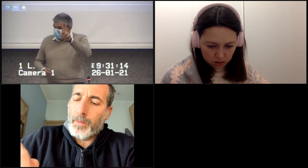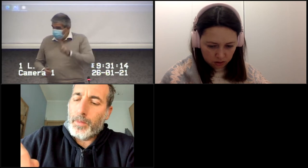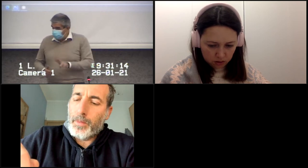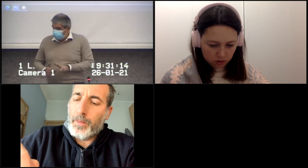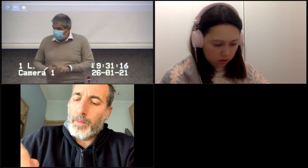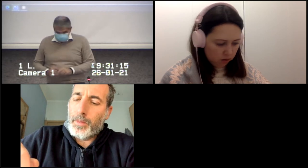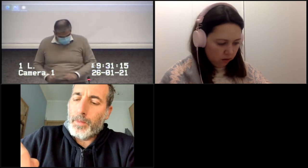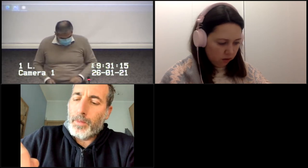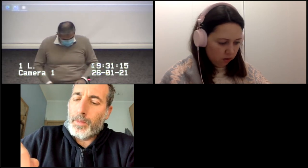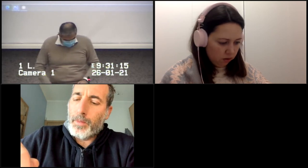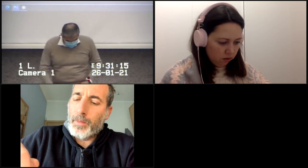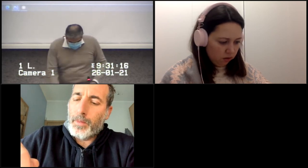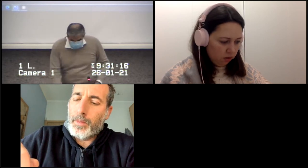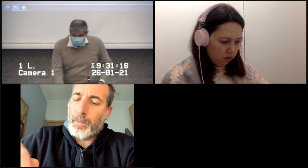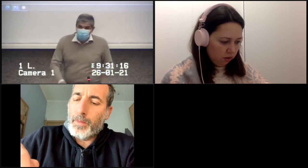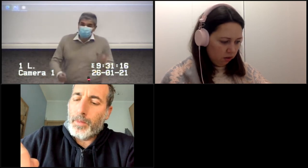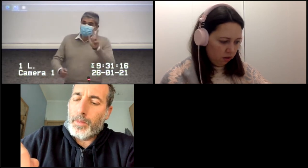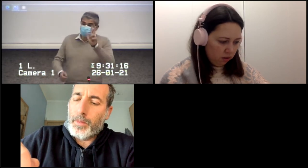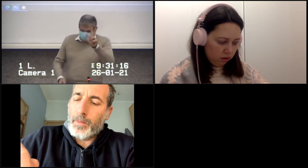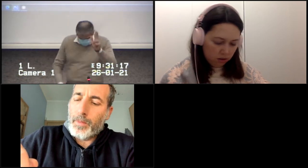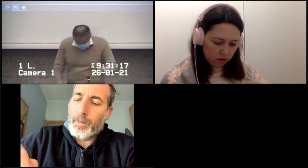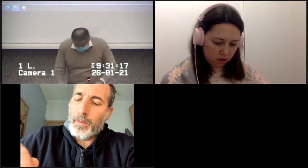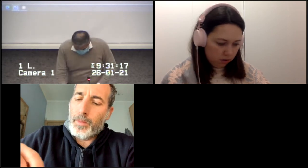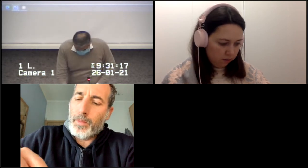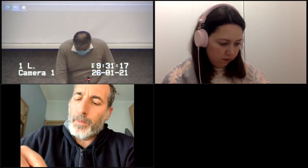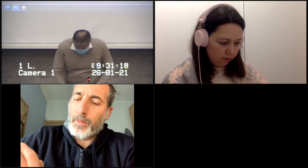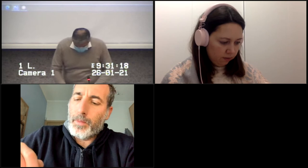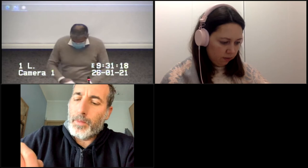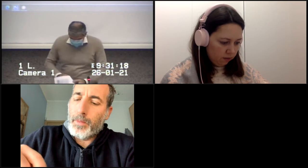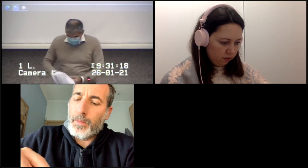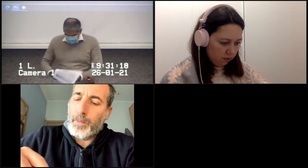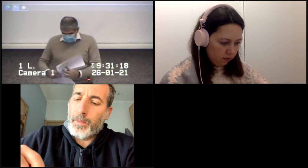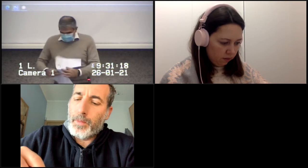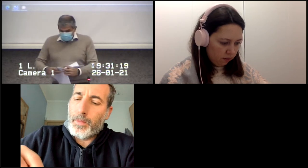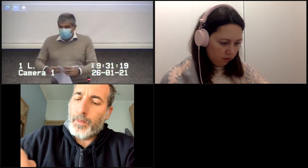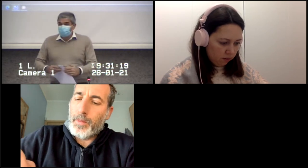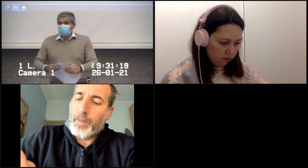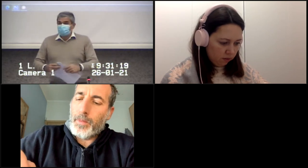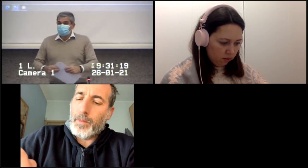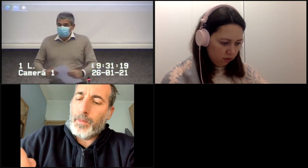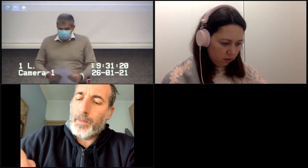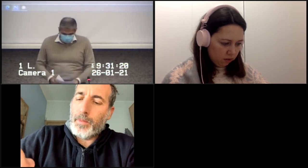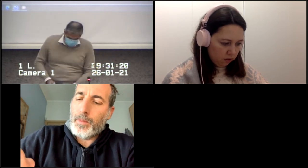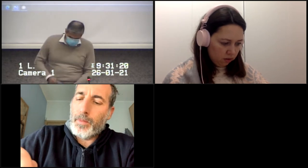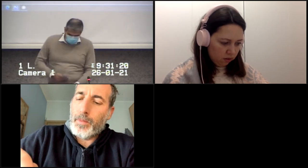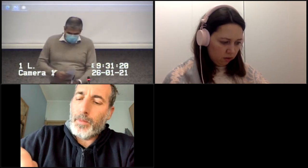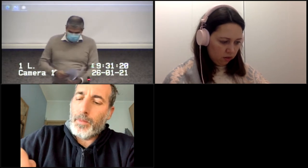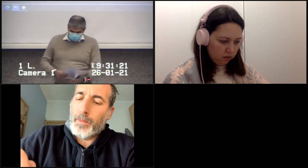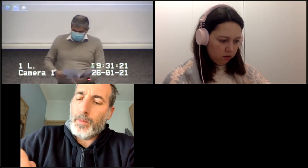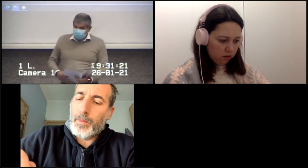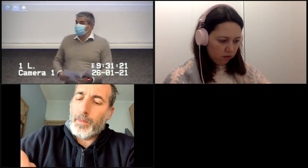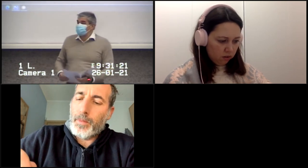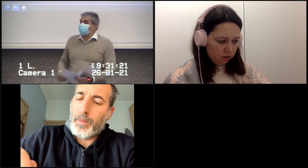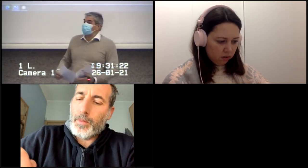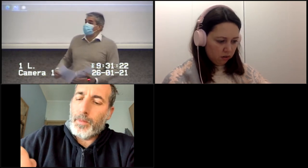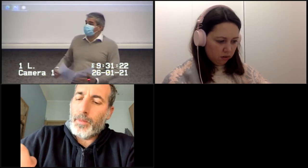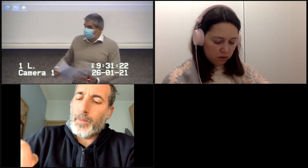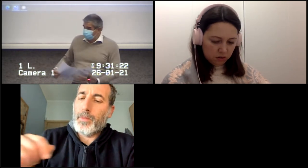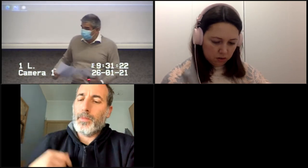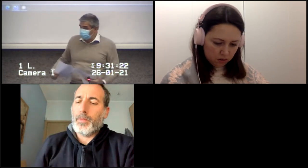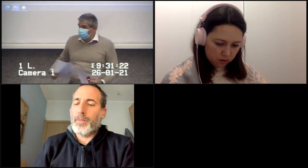vincoli ulteriori, cioè ci sono tre voci specifiche dove, a differenza delle altre che possono